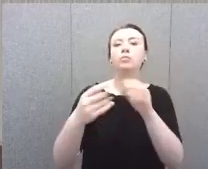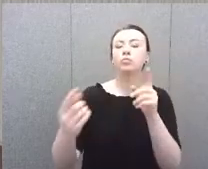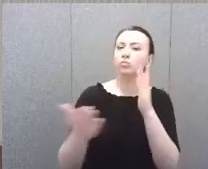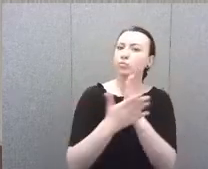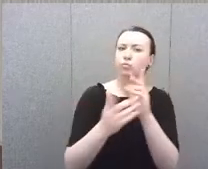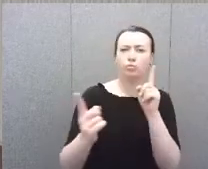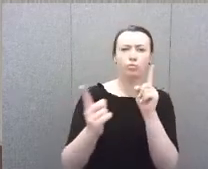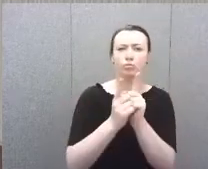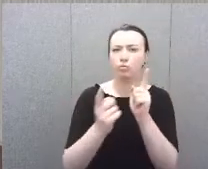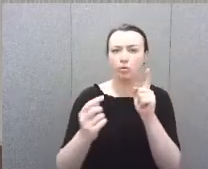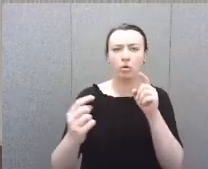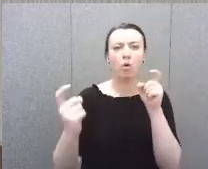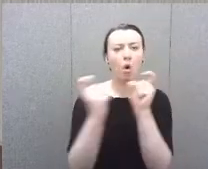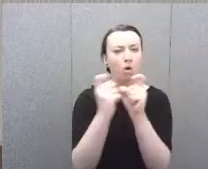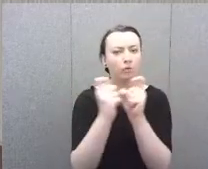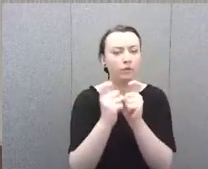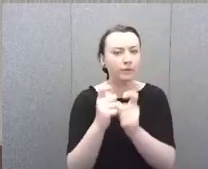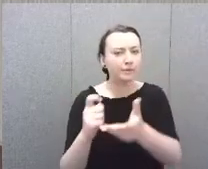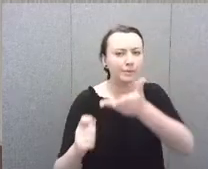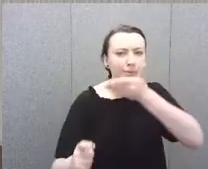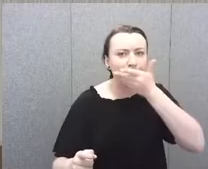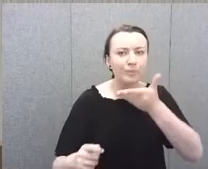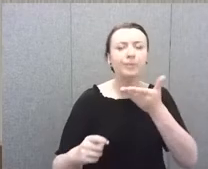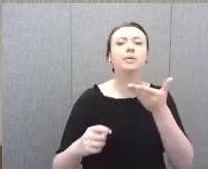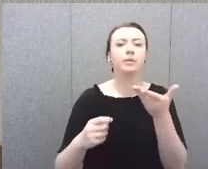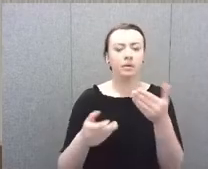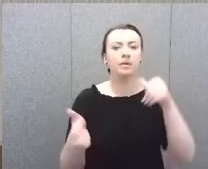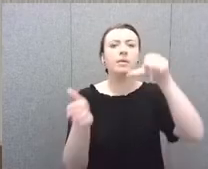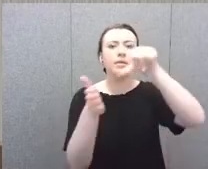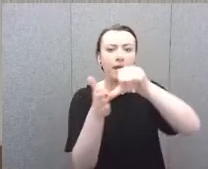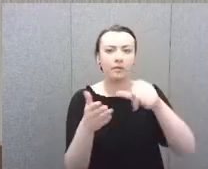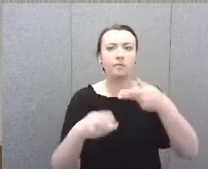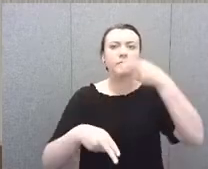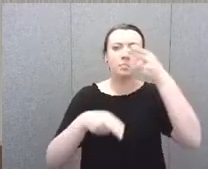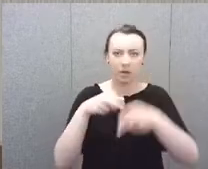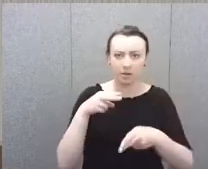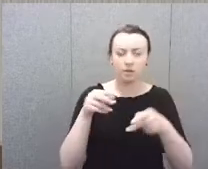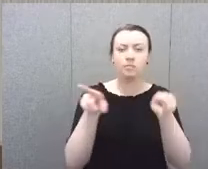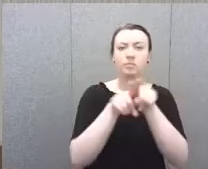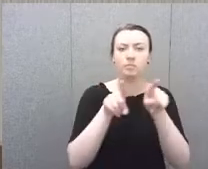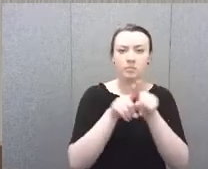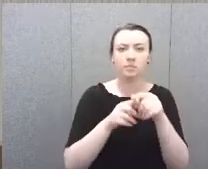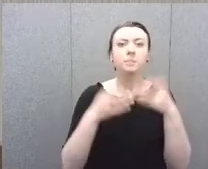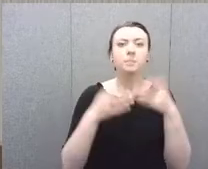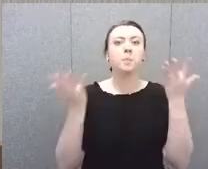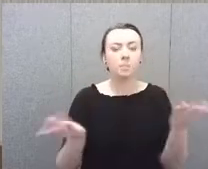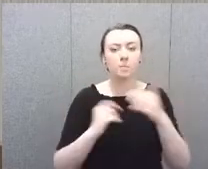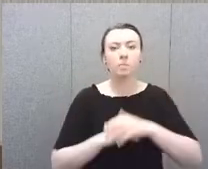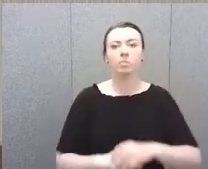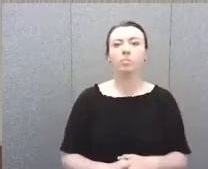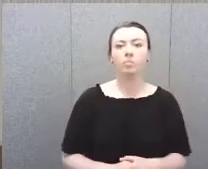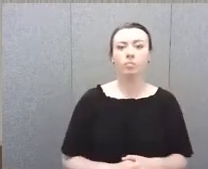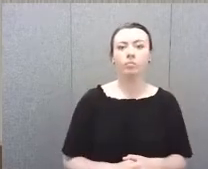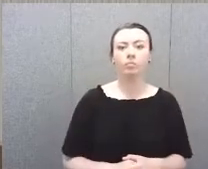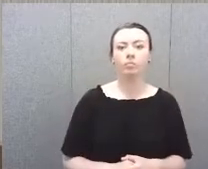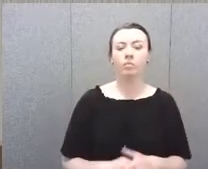Европейский Союз, как и Литва, постоянно сталкивается с последствиями этих конфликтов.